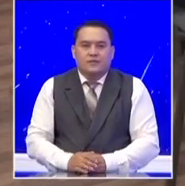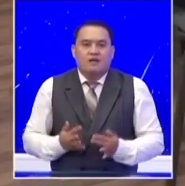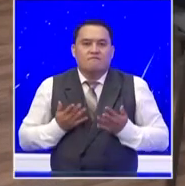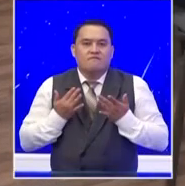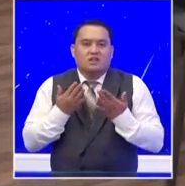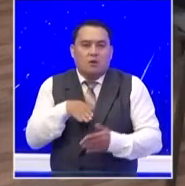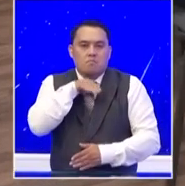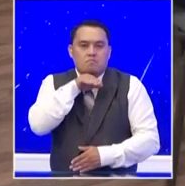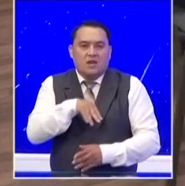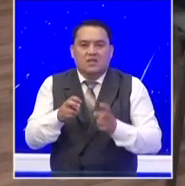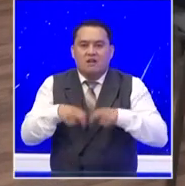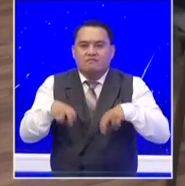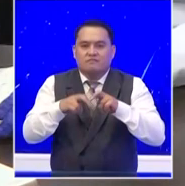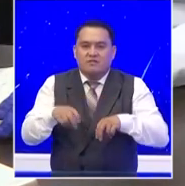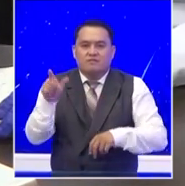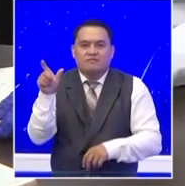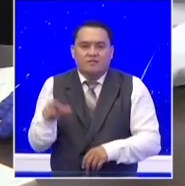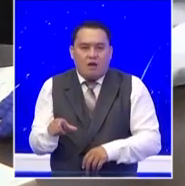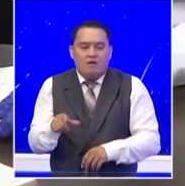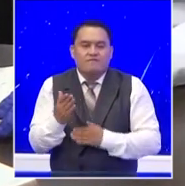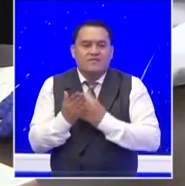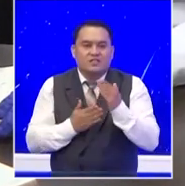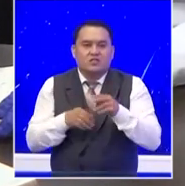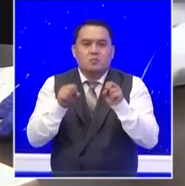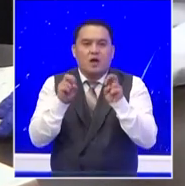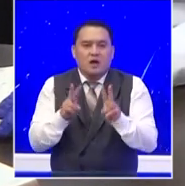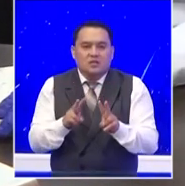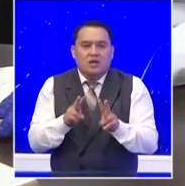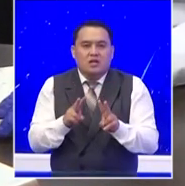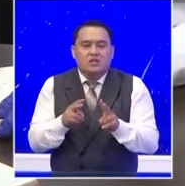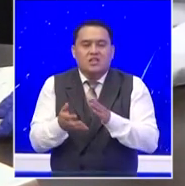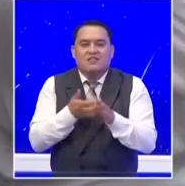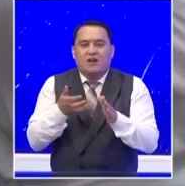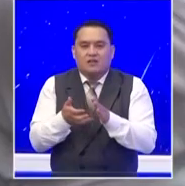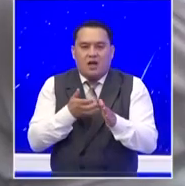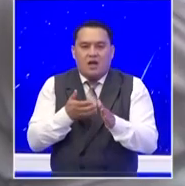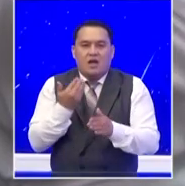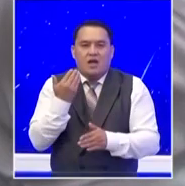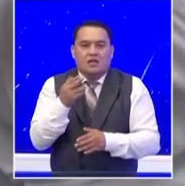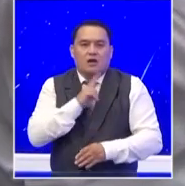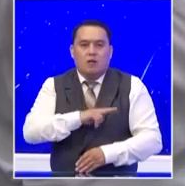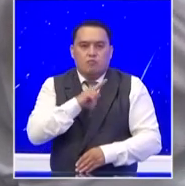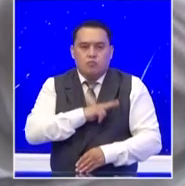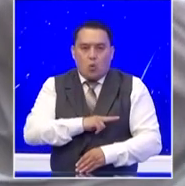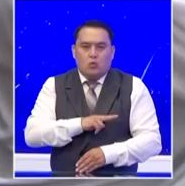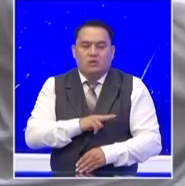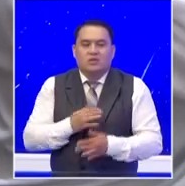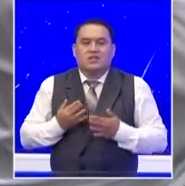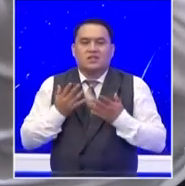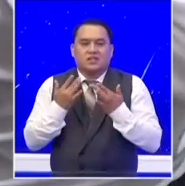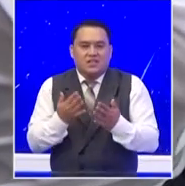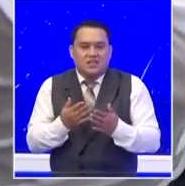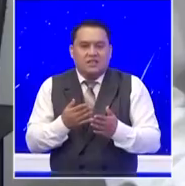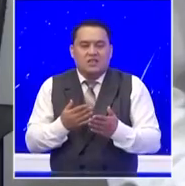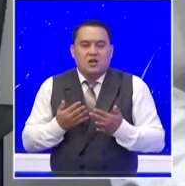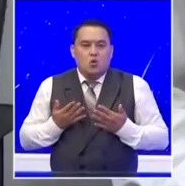Востребованность в профессиональных следователях всегда высока, однако специалистов, как правило, не хватает. Ведь эта работа требует не только